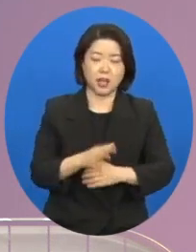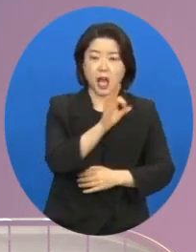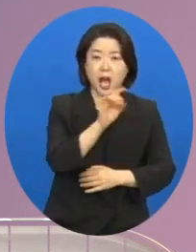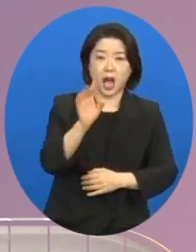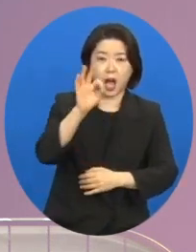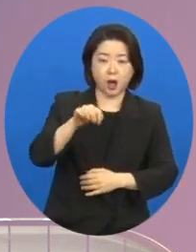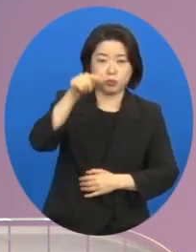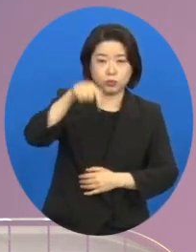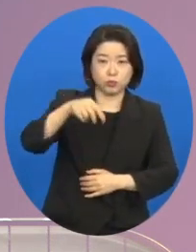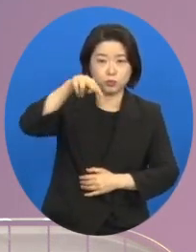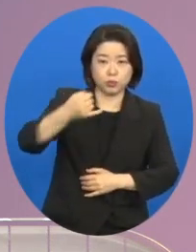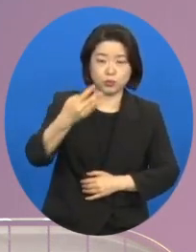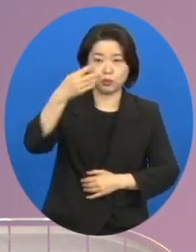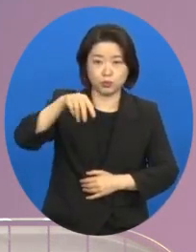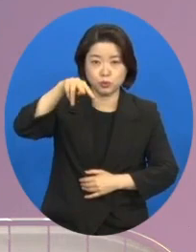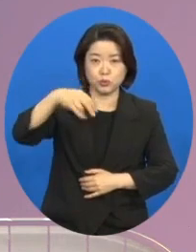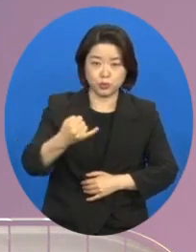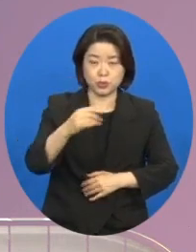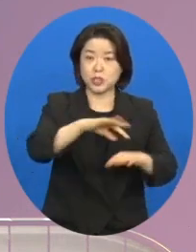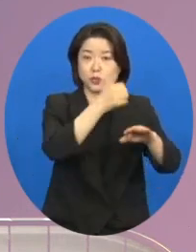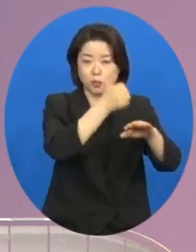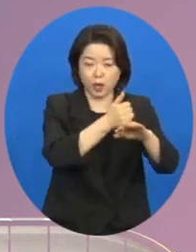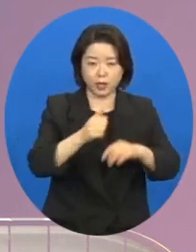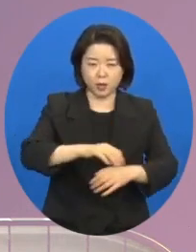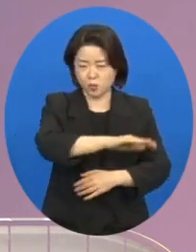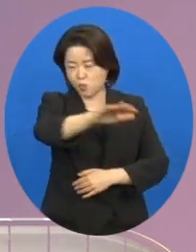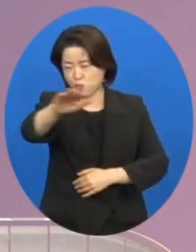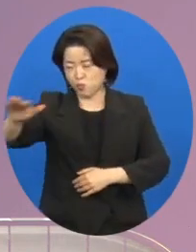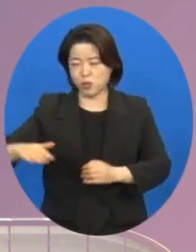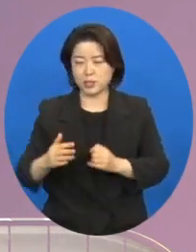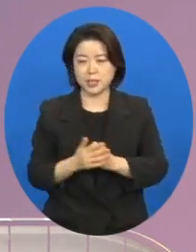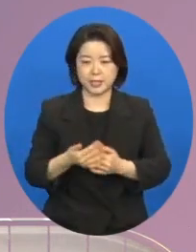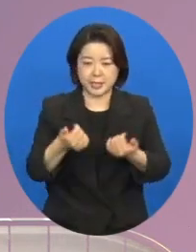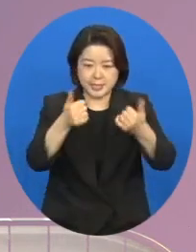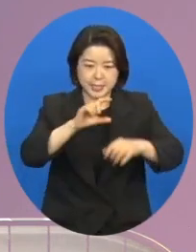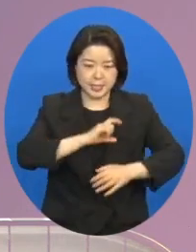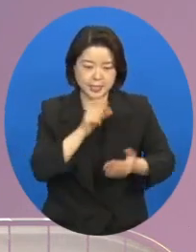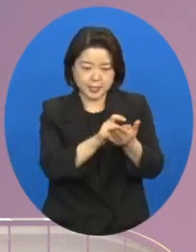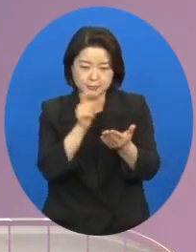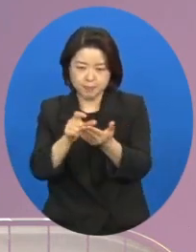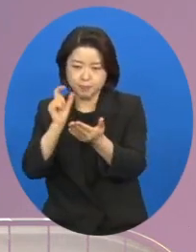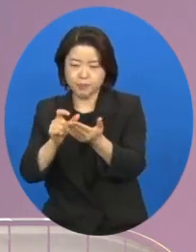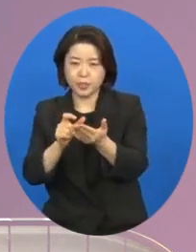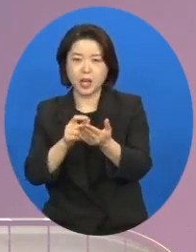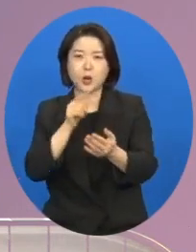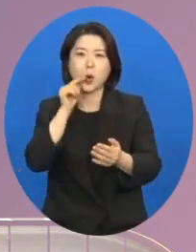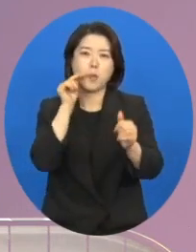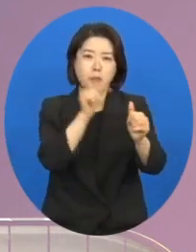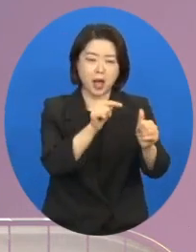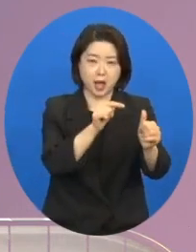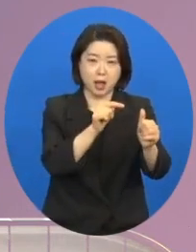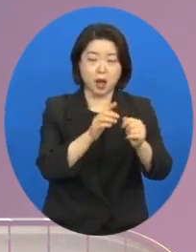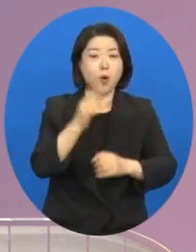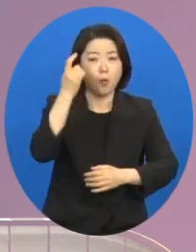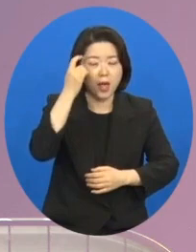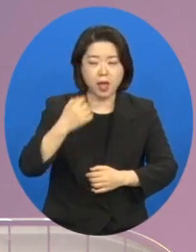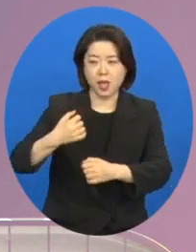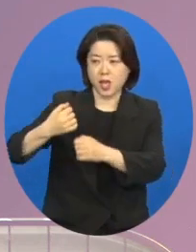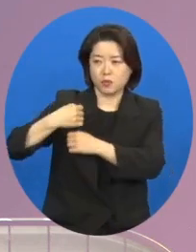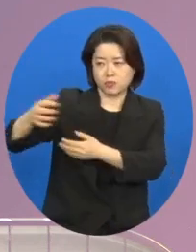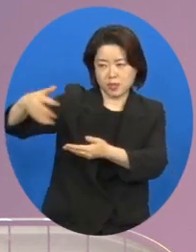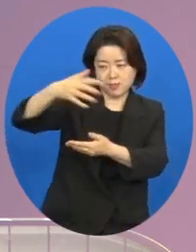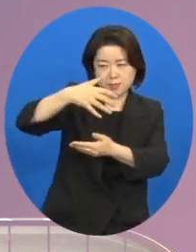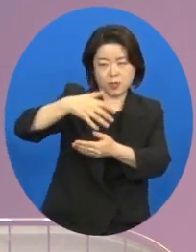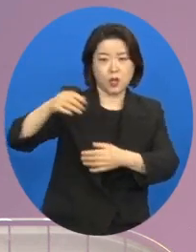그 황제가 온 천하에 호적을 하라고 명령을 내립니다. 군사 징집과 세금을 목적으로 호적